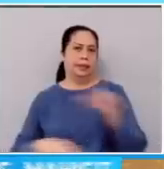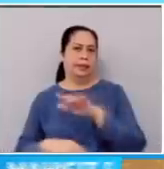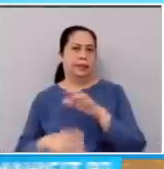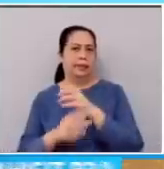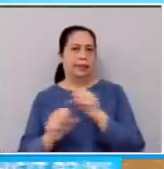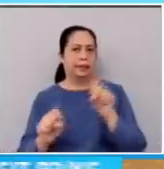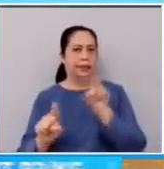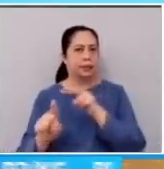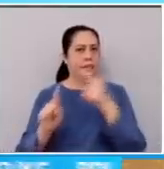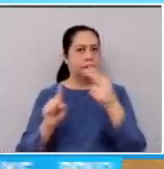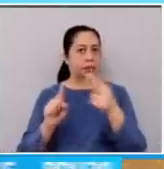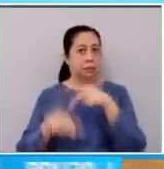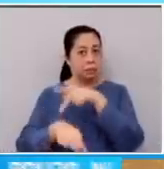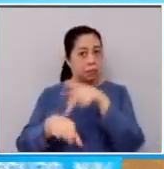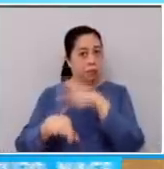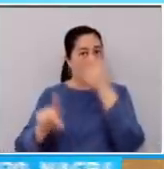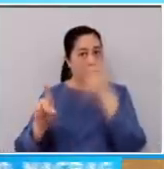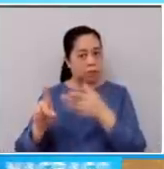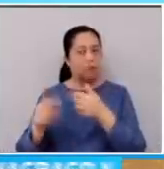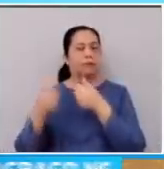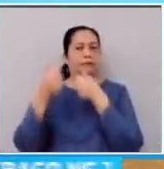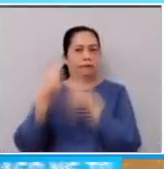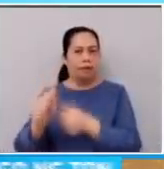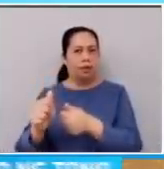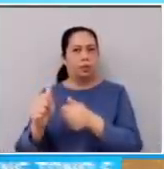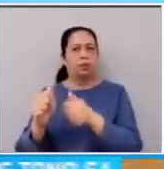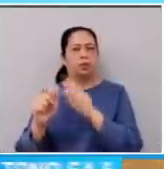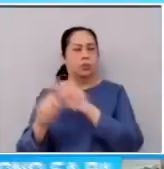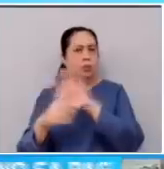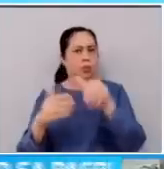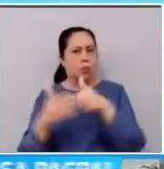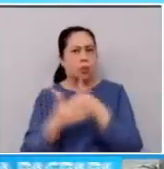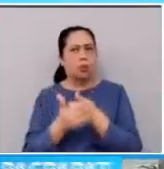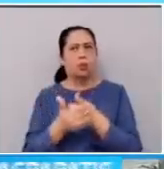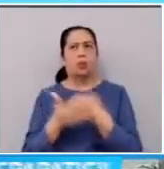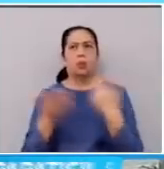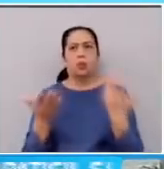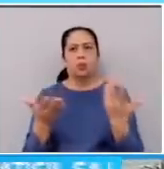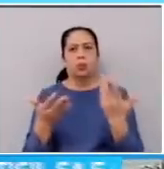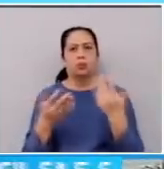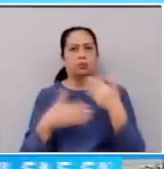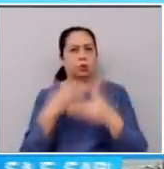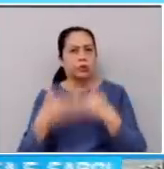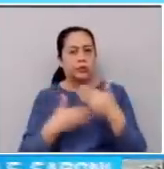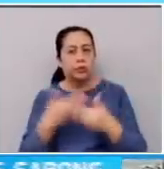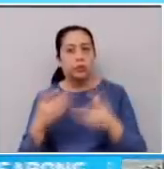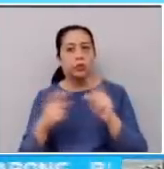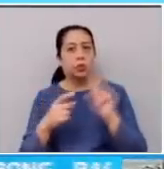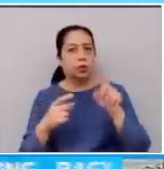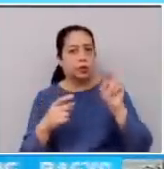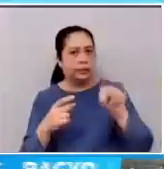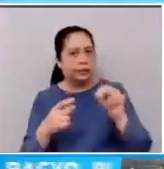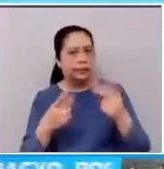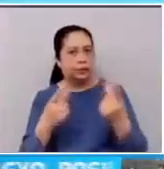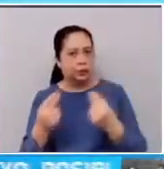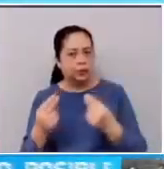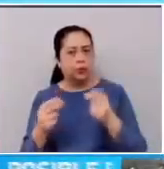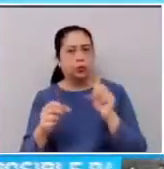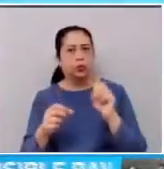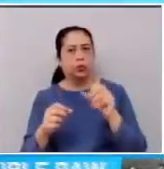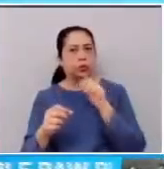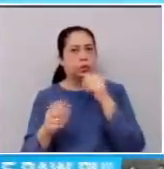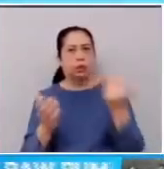na ang Pilipinas ay sumusunod, tumutugon sa lahat ng mga procedure at kung anong kailangan gawin para hindi na maulit